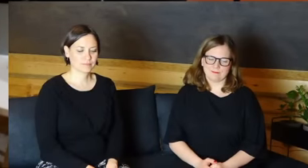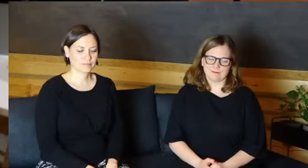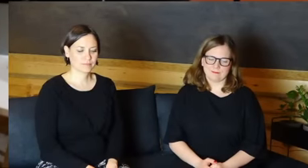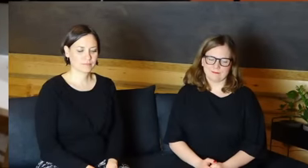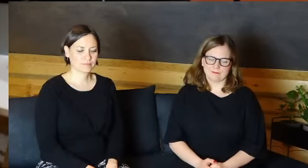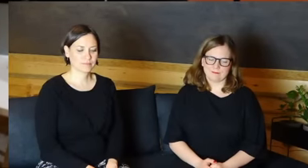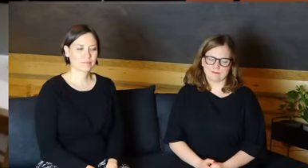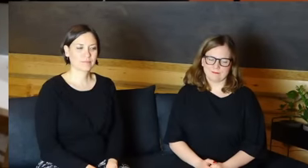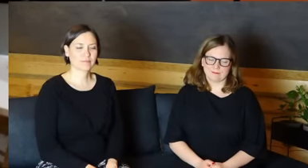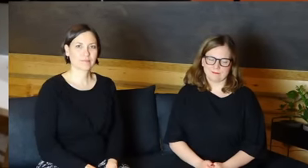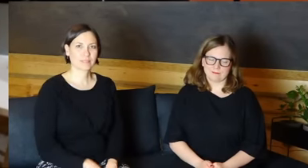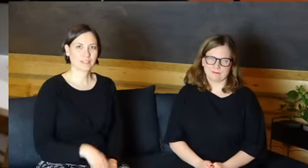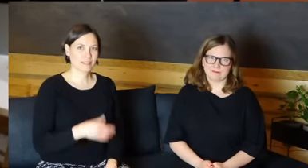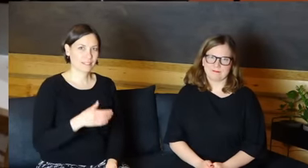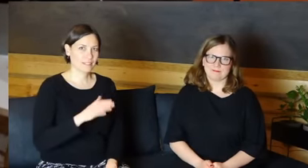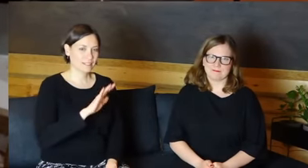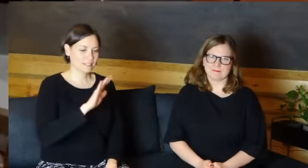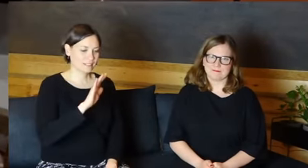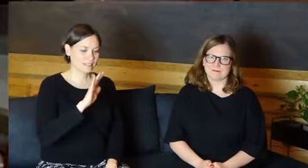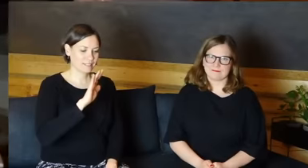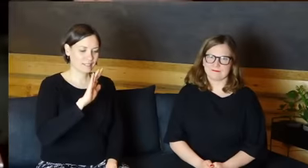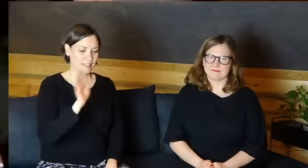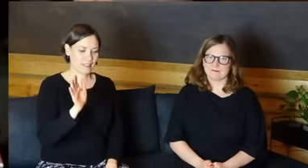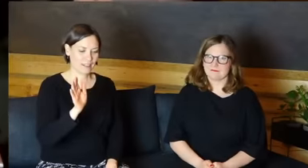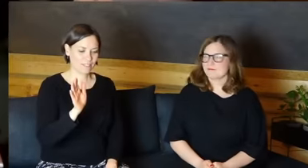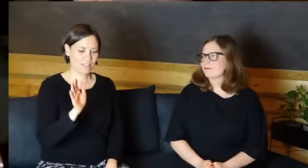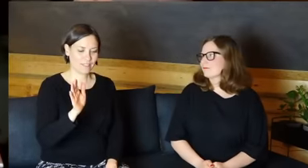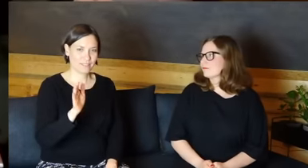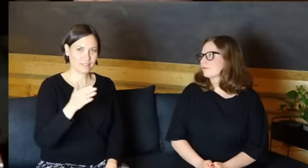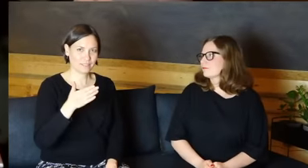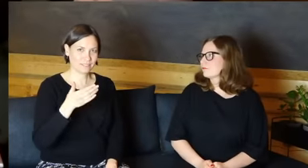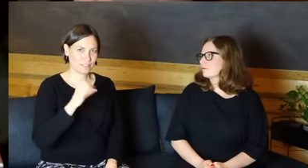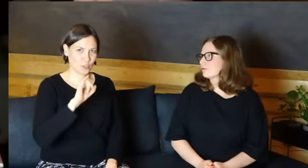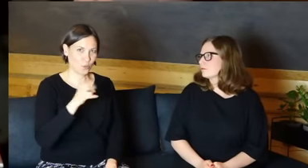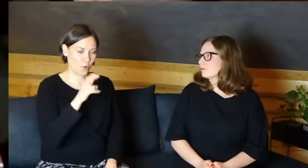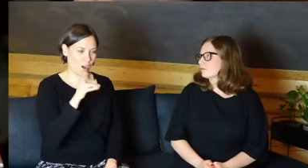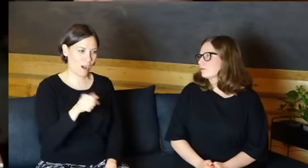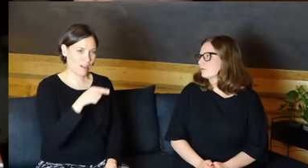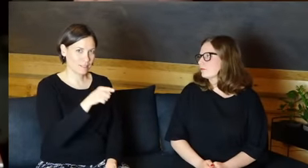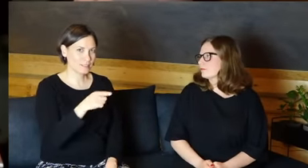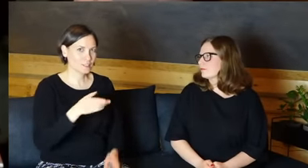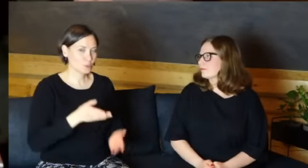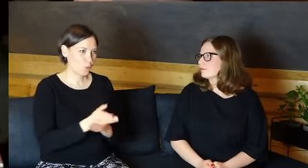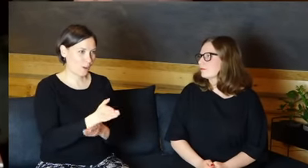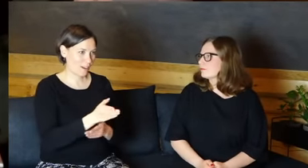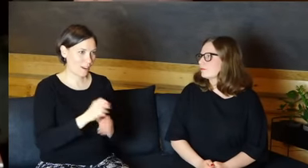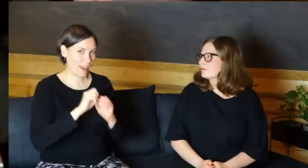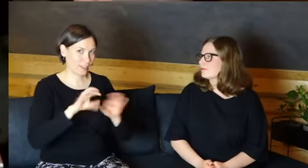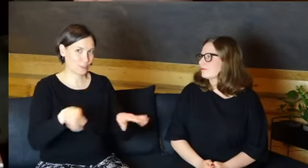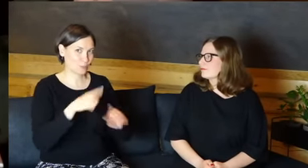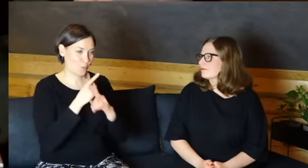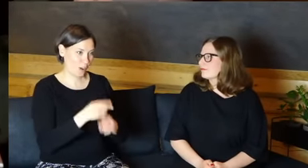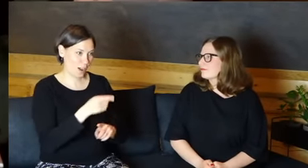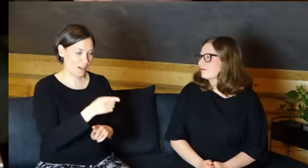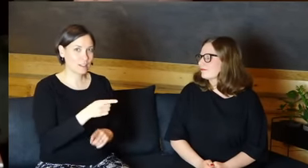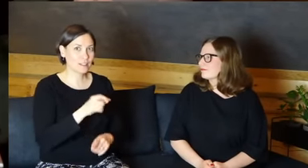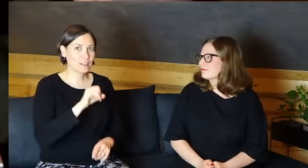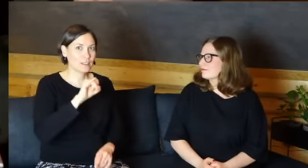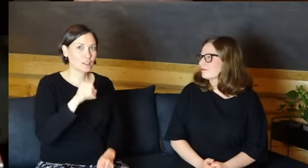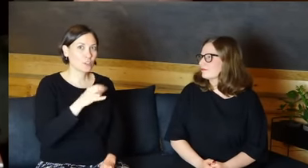Päivää. Olet täällä lähetyksessä suorana. Mistä päin Juha Ketonen on juuri nyt?